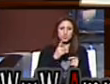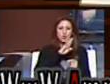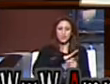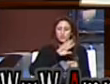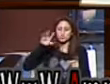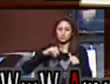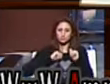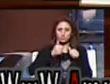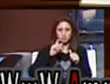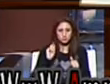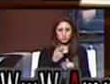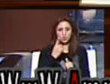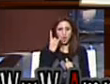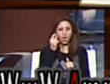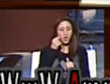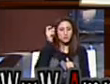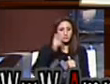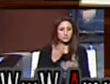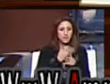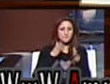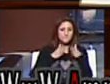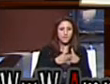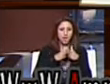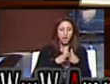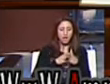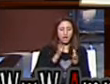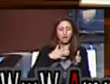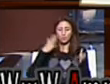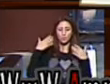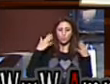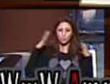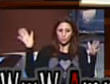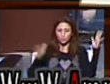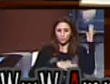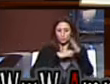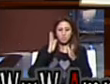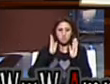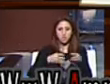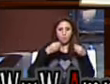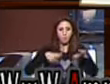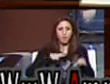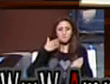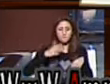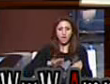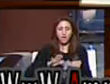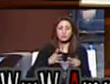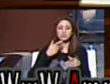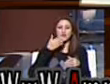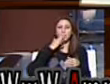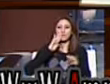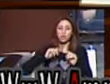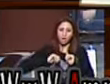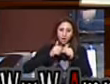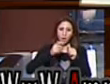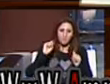وطبعا التنسيق الرائع اللي نقلناه من مكتب سياده الرئيس، بالاضافه الى المجهود اللي قام به سيد محافظ مطروح انه راح